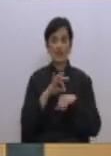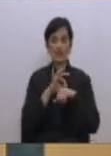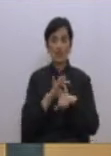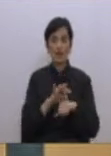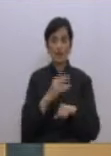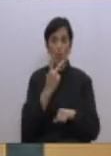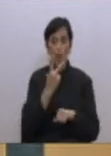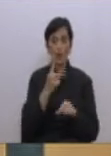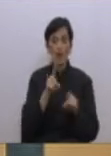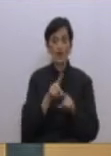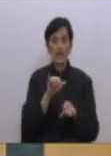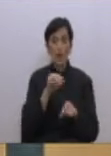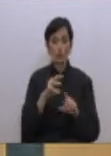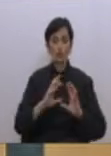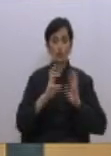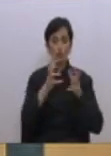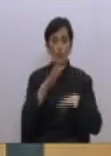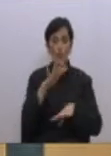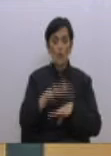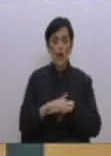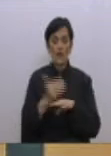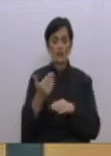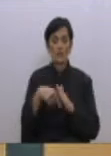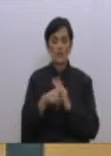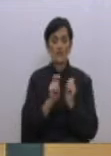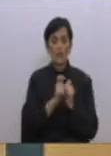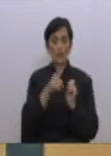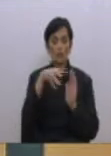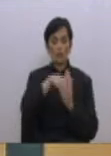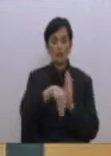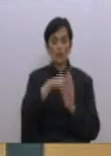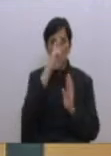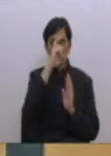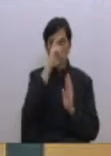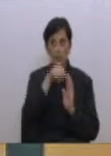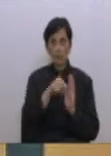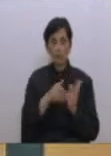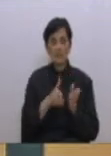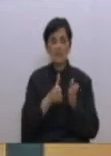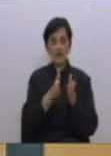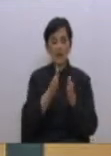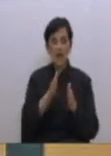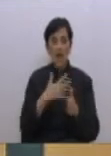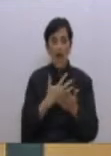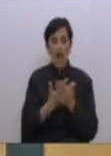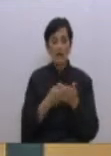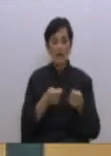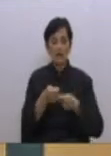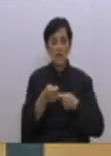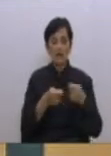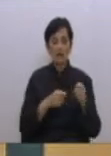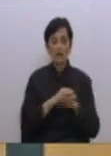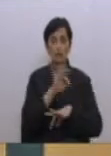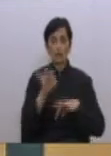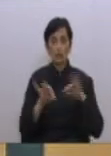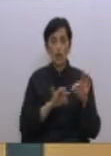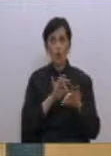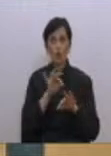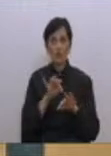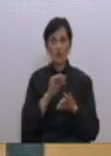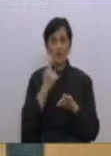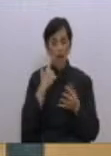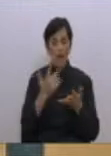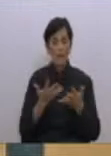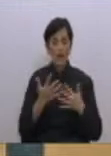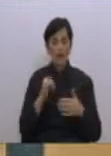2 ასეთი აუდიტი მსოფლიო ბანკის მიერ დაფინანსებული შიდა სახელმწიფოებრივი გზების აქტივების მართვის პროექტი ეს